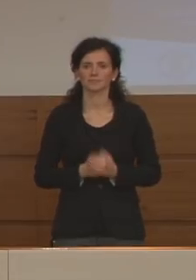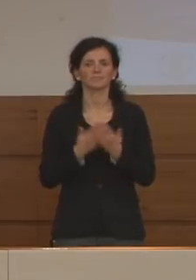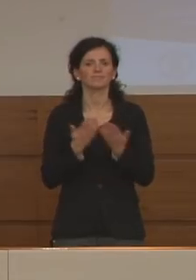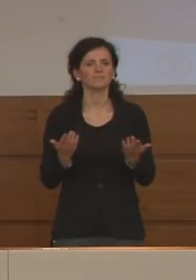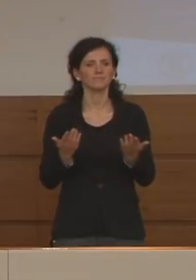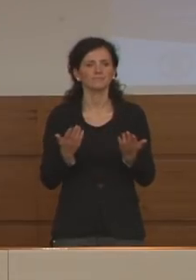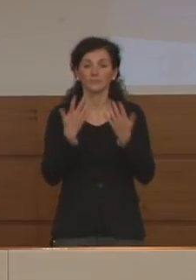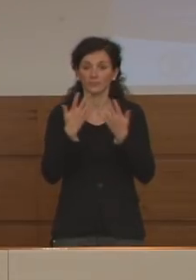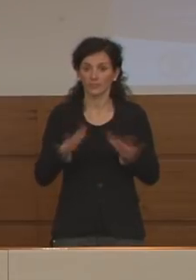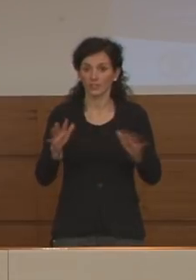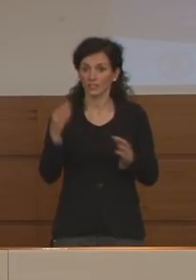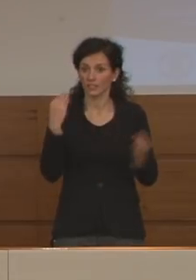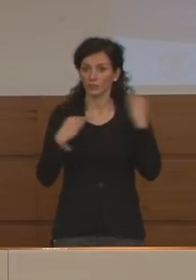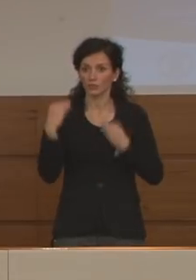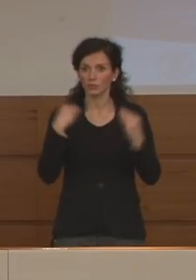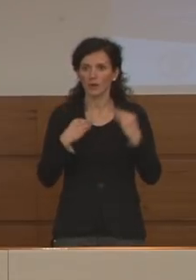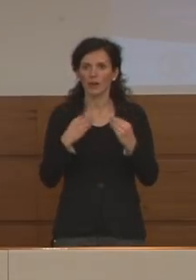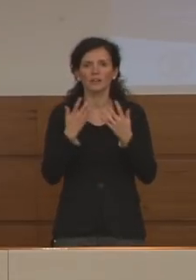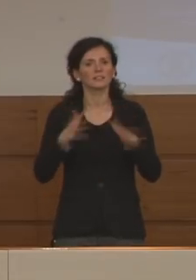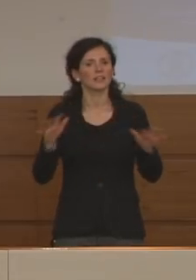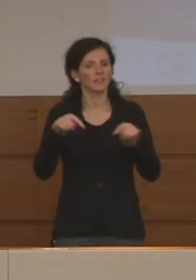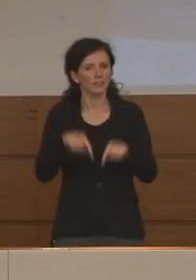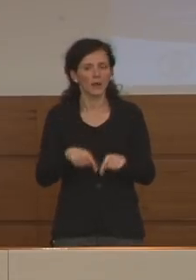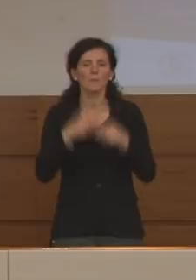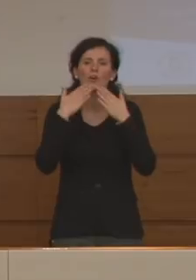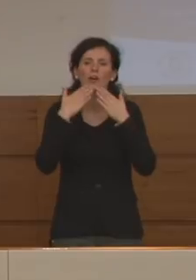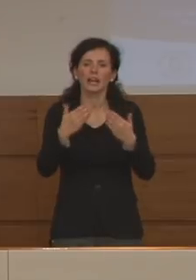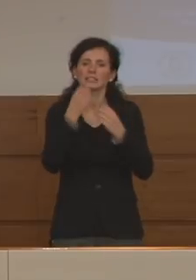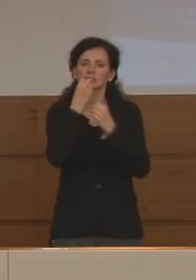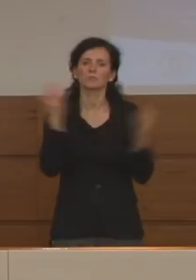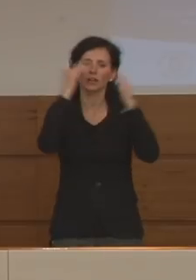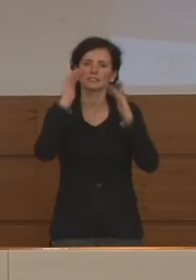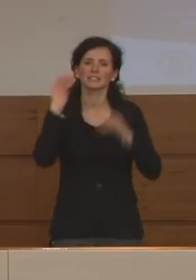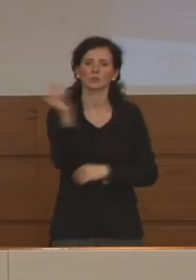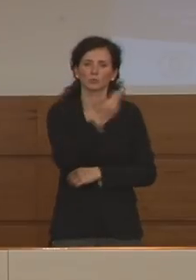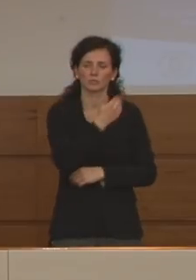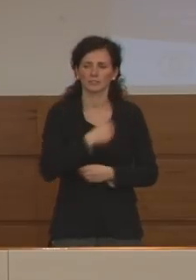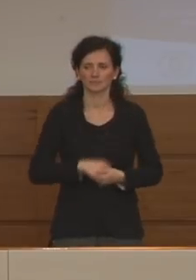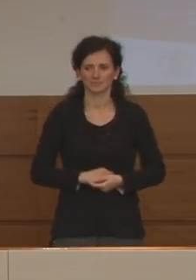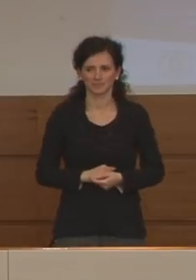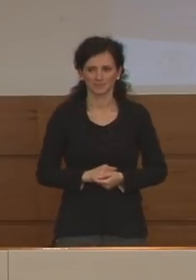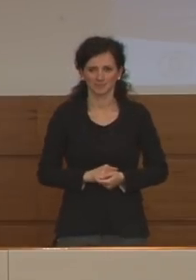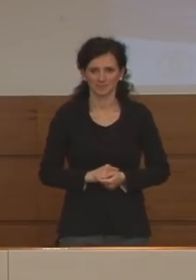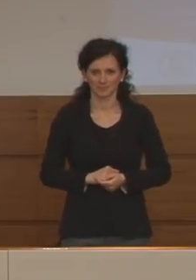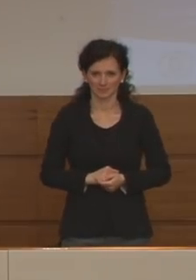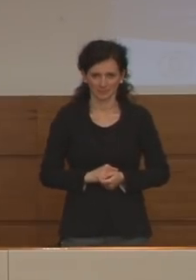allora se non ci sono altre domande e terminiamo qui grazie e buona sera a tutti